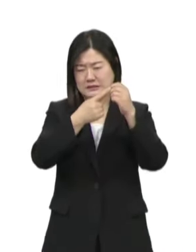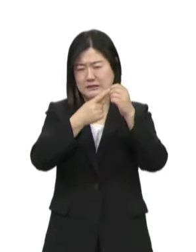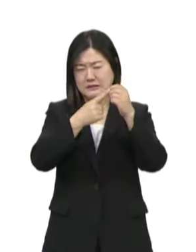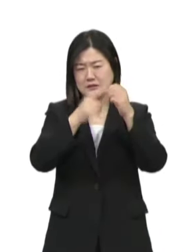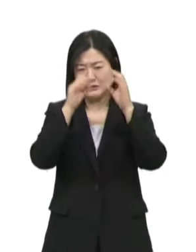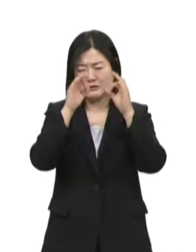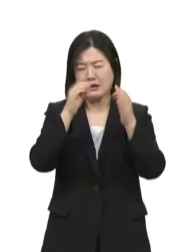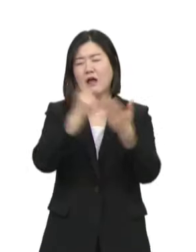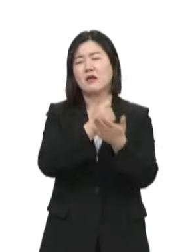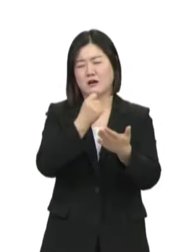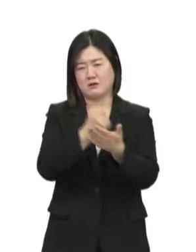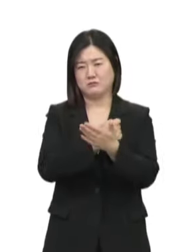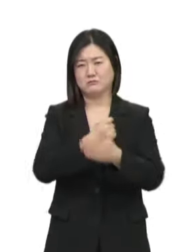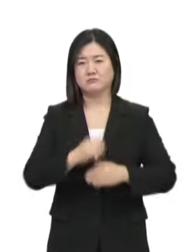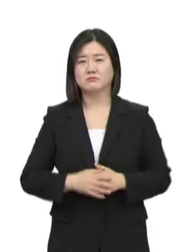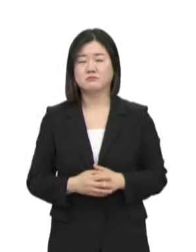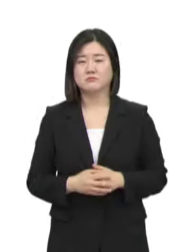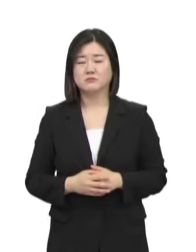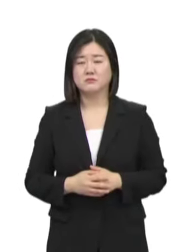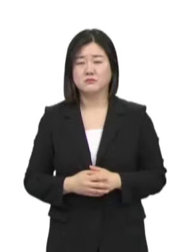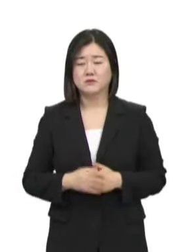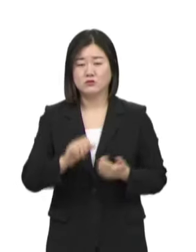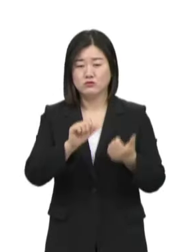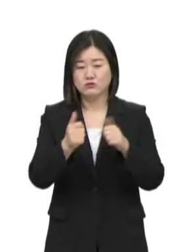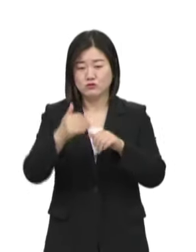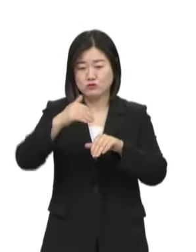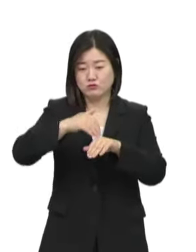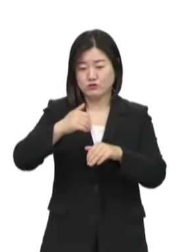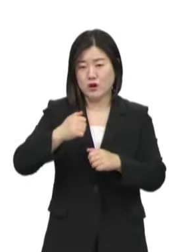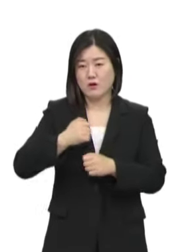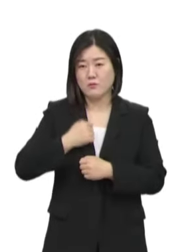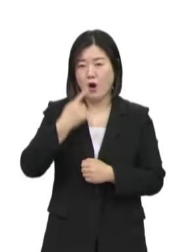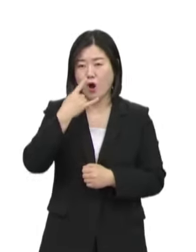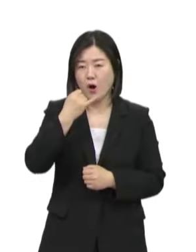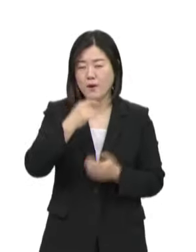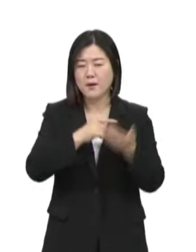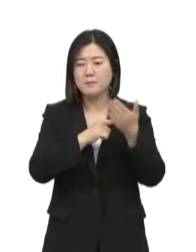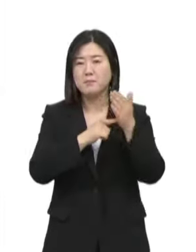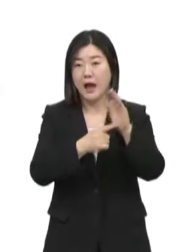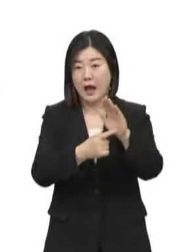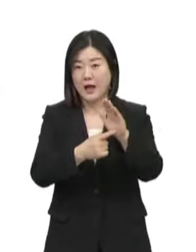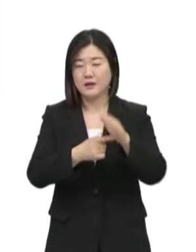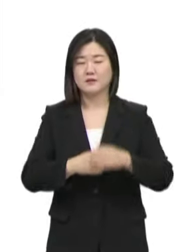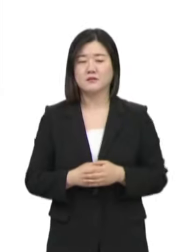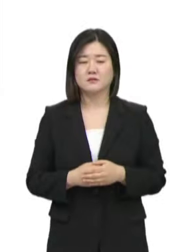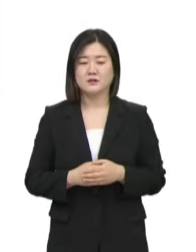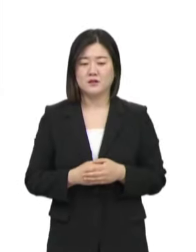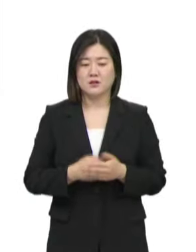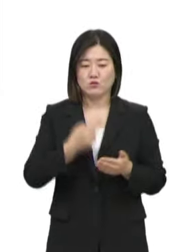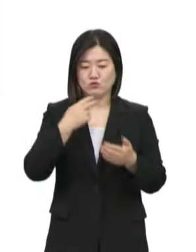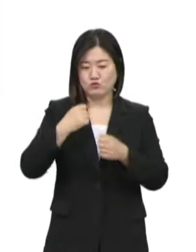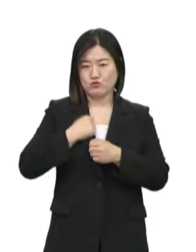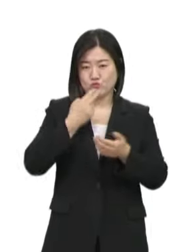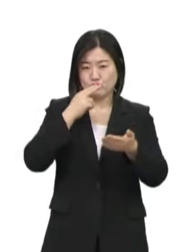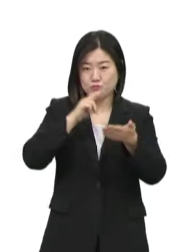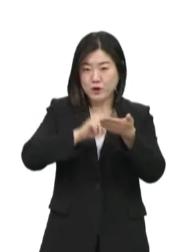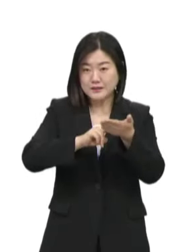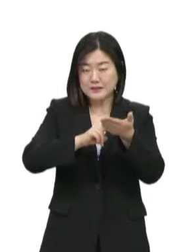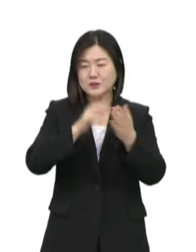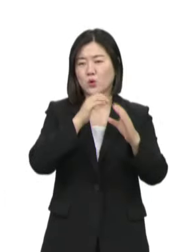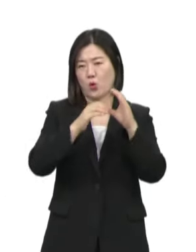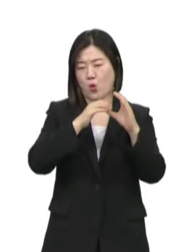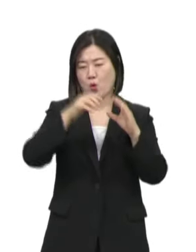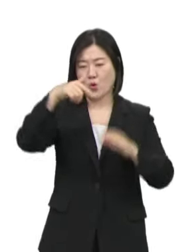안타까움을 자아내고 있습니다 숨진 훈련병의 엄마라고 밝힌 작성자는 장병 위문 편지 등 소통